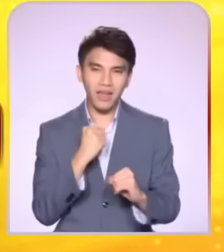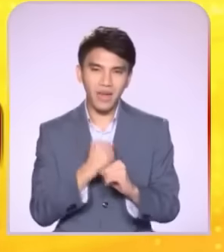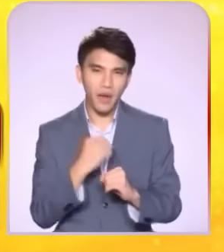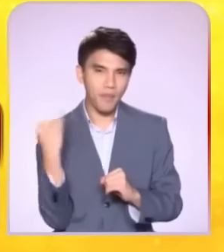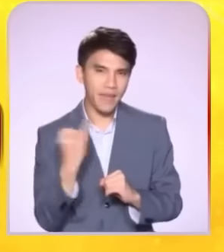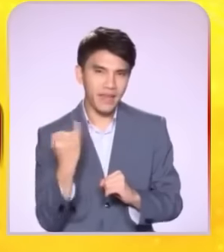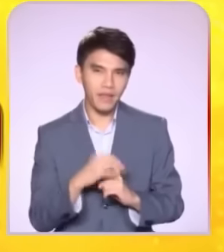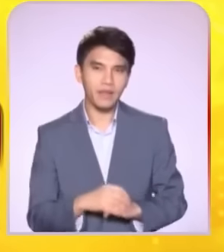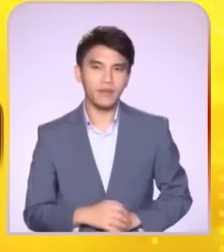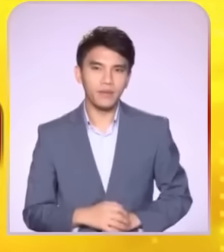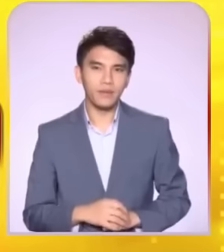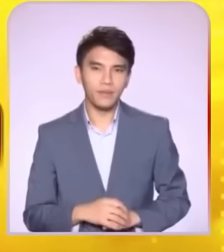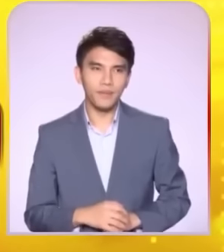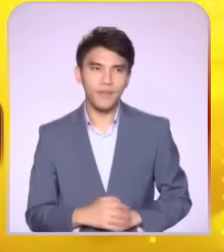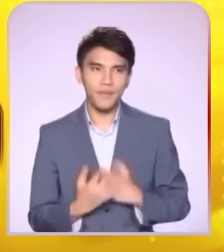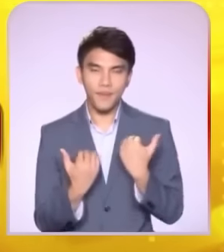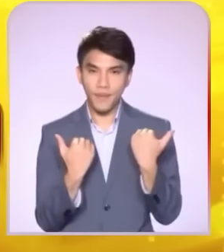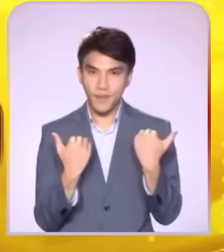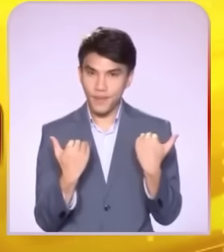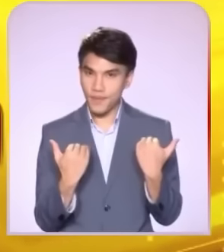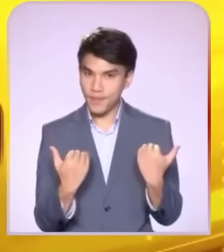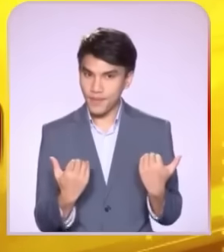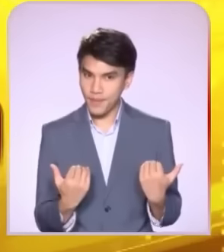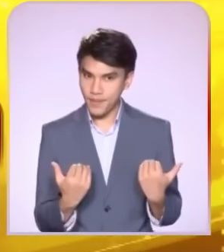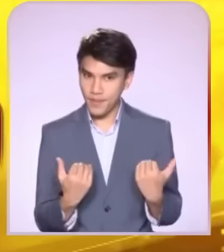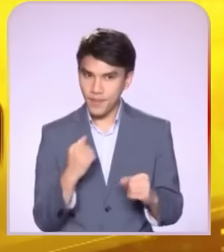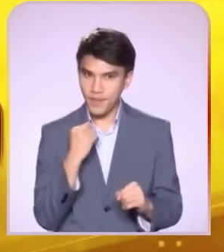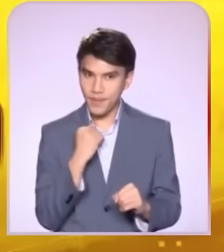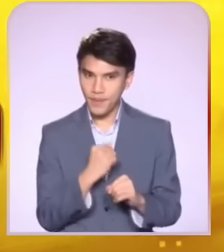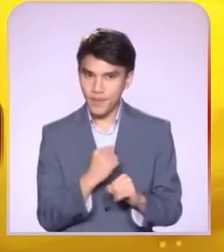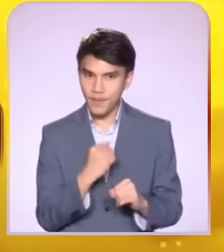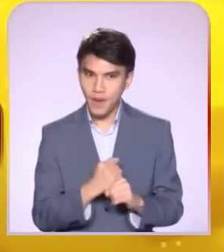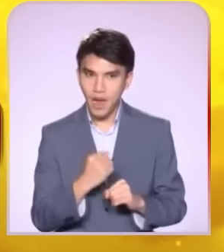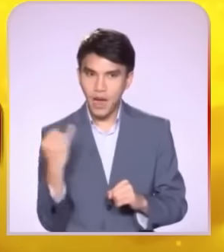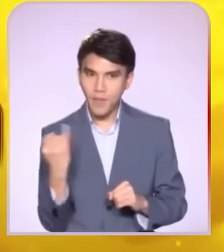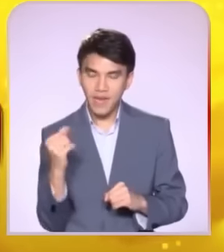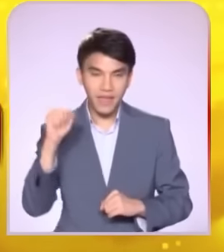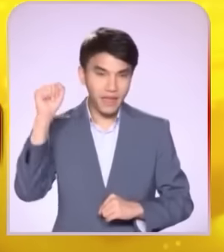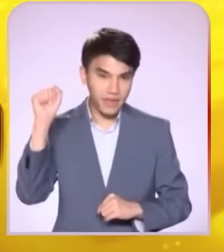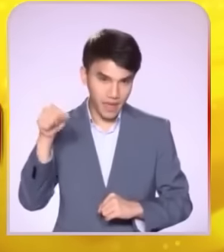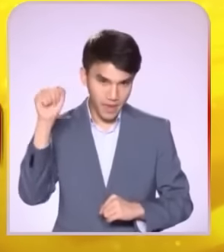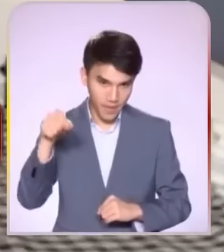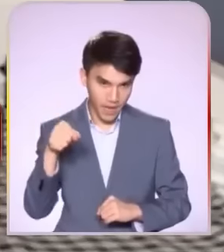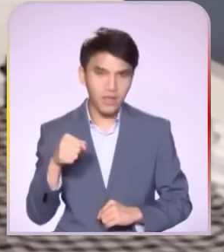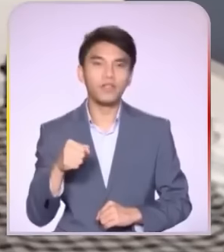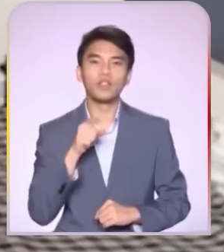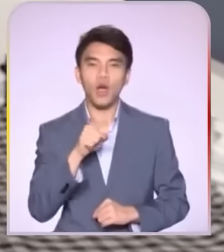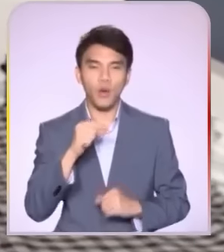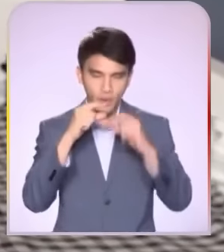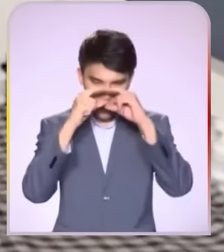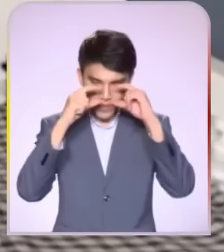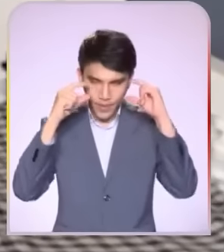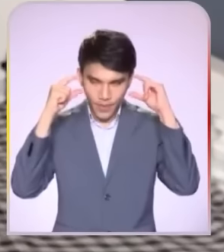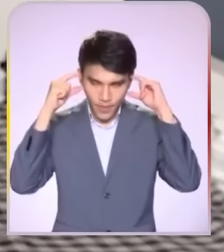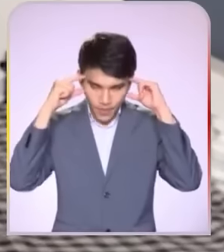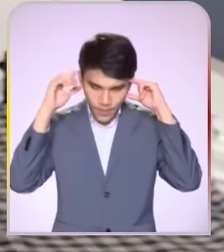ไรอยู่คุณกำลังทำในสิ่งไม่ดีใช่หรือไม่เลยต้องเอาผ้า